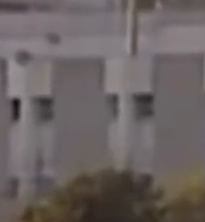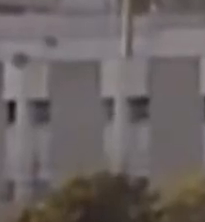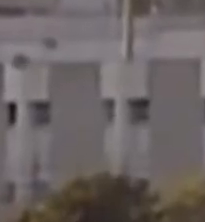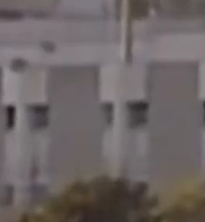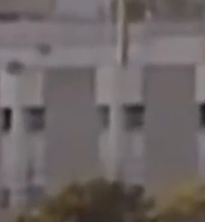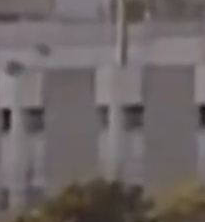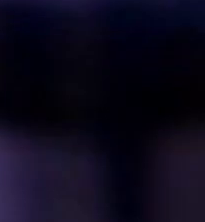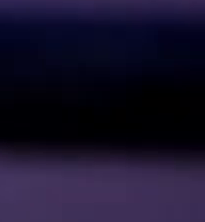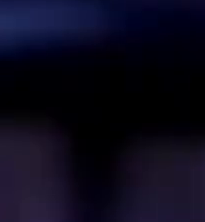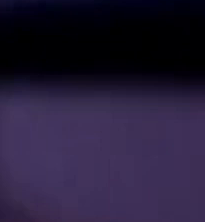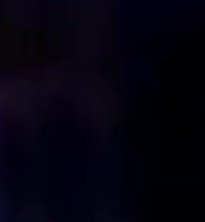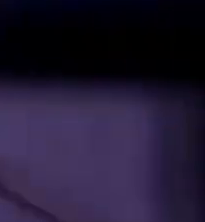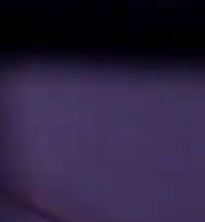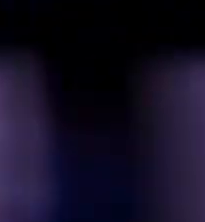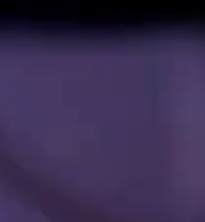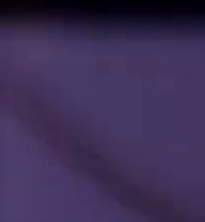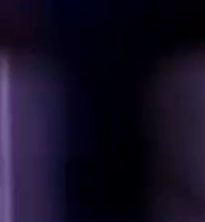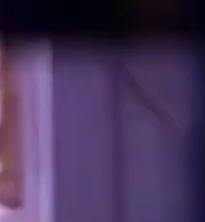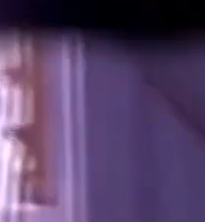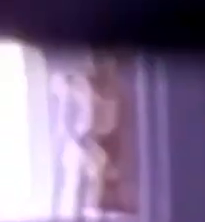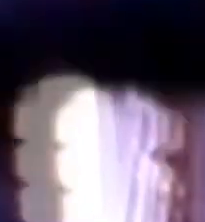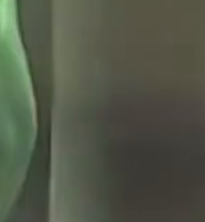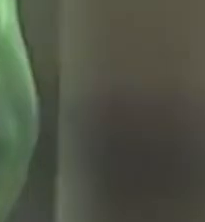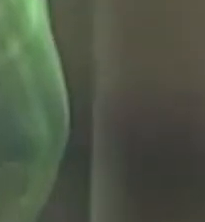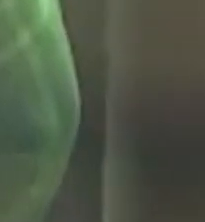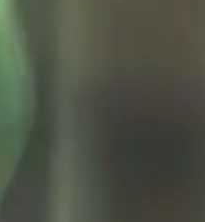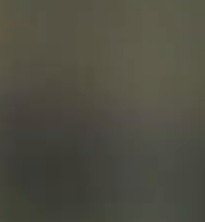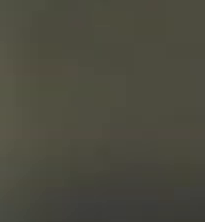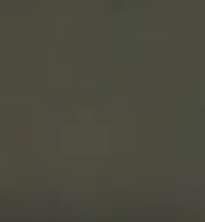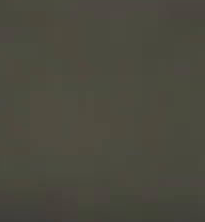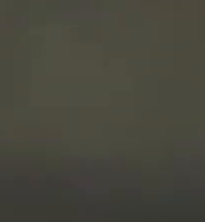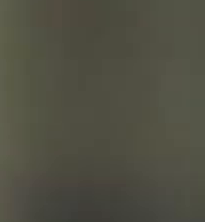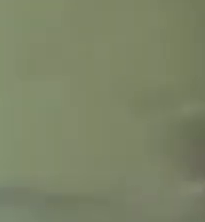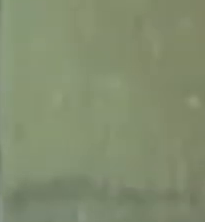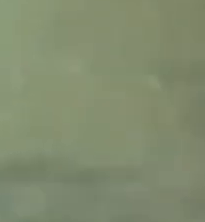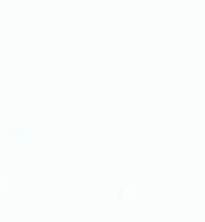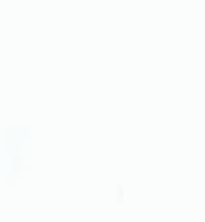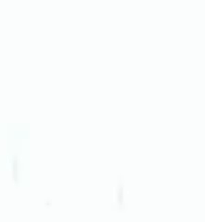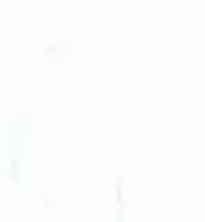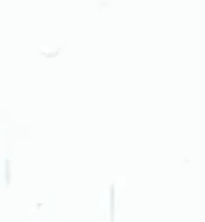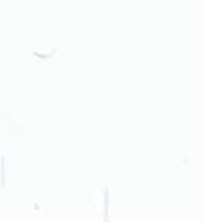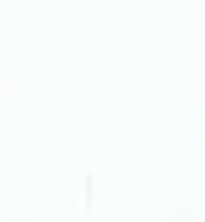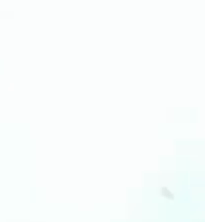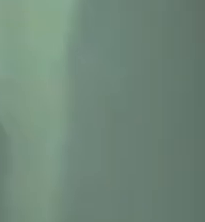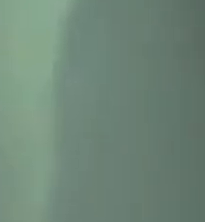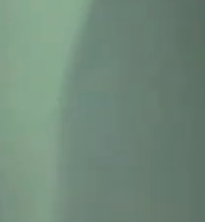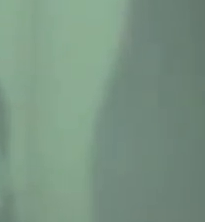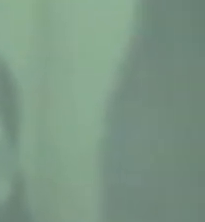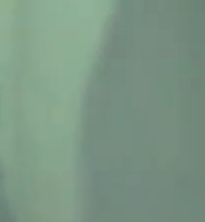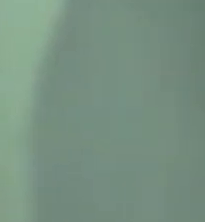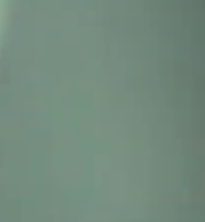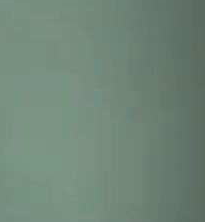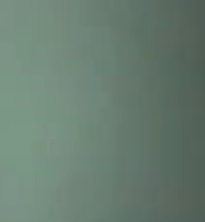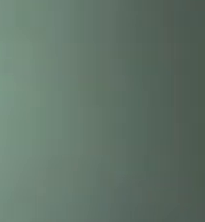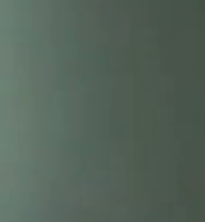בישראל כלואים כיום כ-8,000 אסירים. על פי נתוני שב"ס, 42% מכלל האסירים ישובו למאסר תוך שנים ספורות מיום